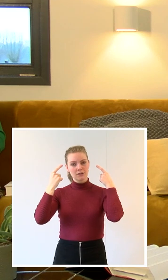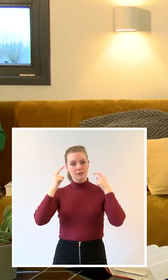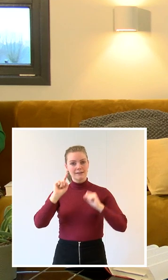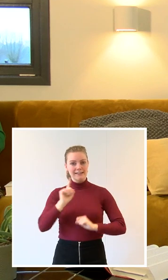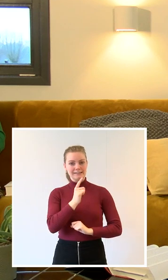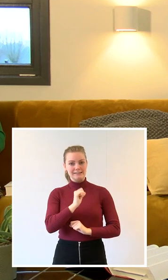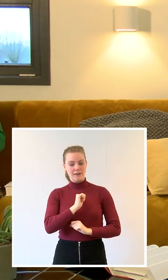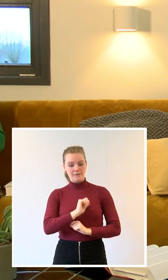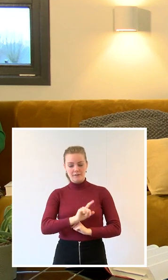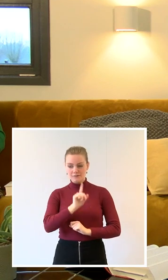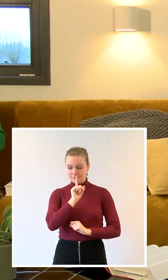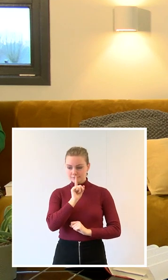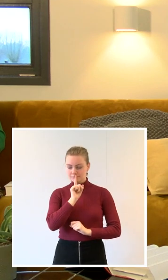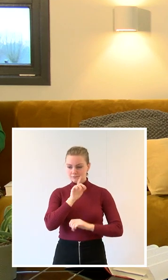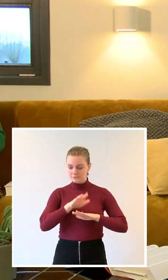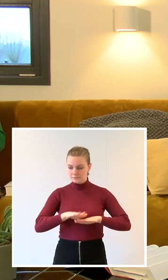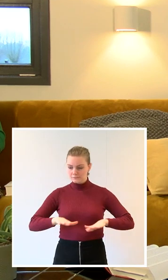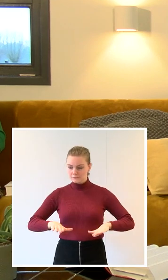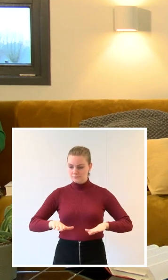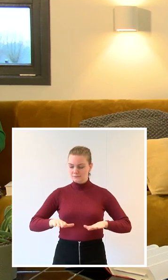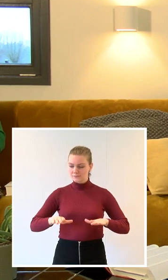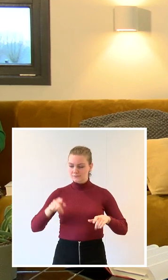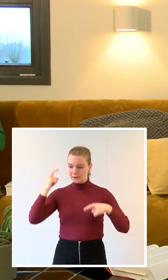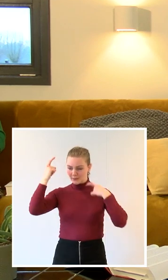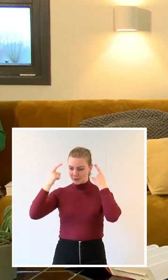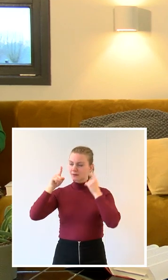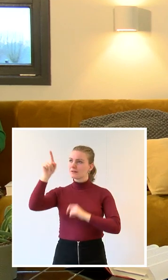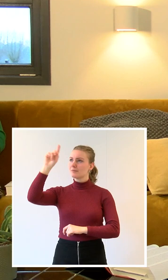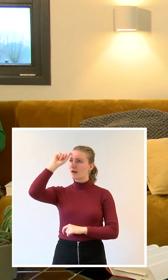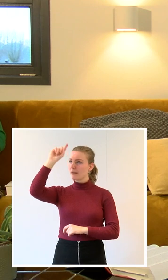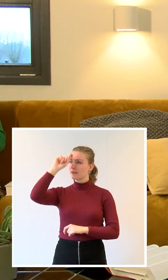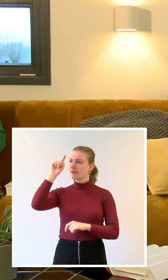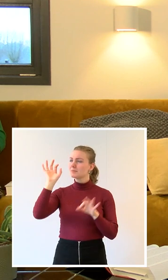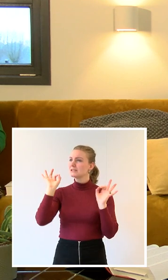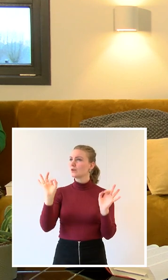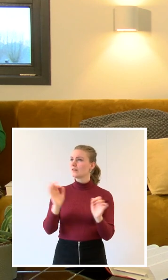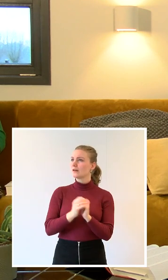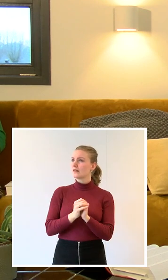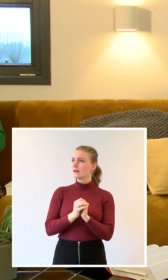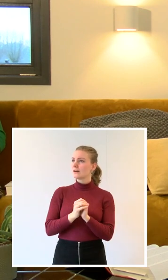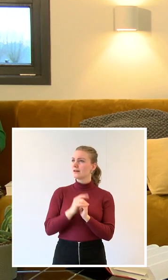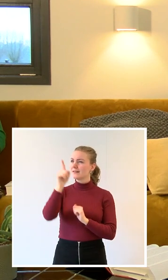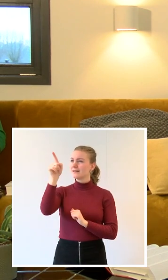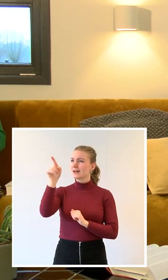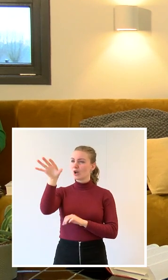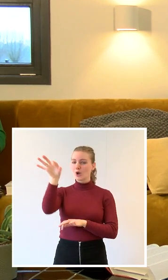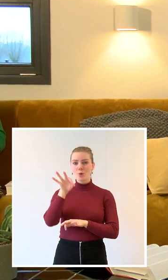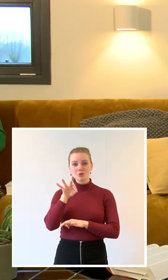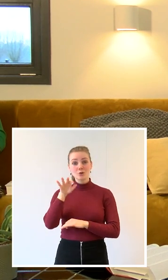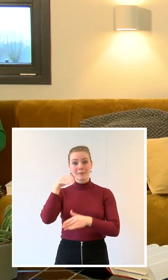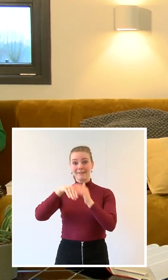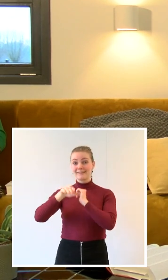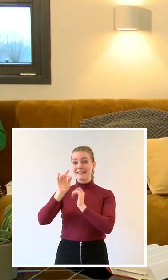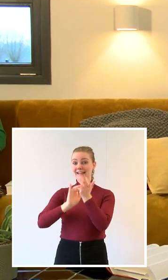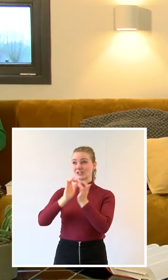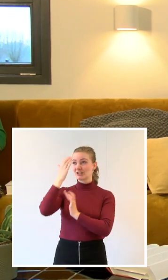van God is. Hoe bijzonder dat is geweest dat God ervoor gekozen heeft om in Jezus Christus de vloek om te